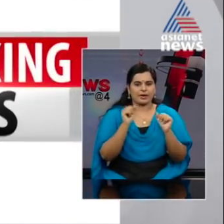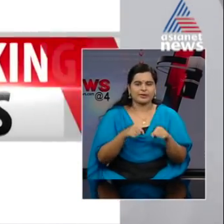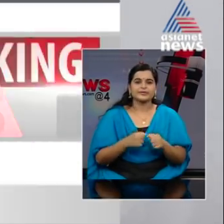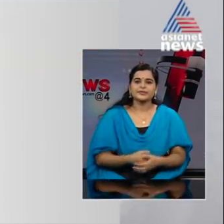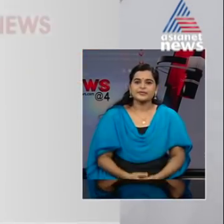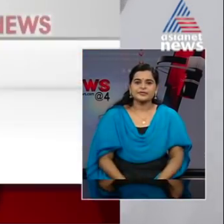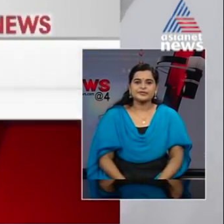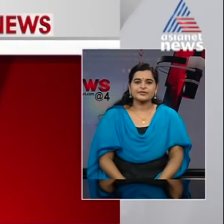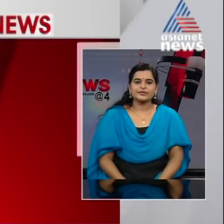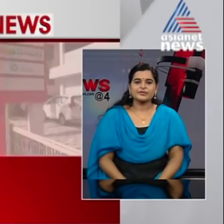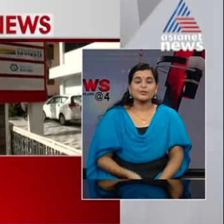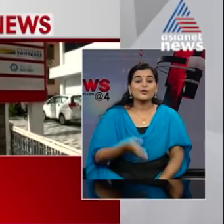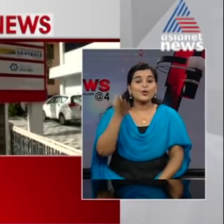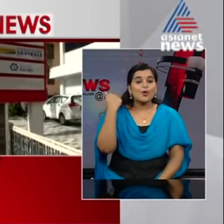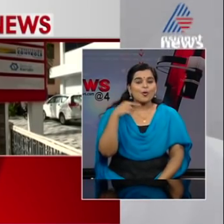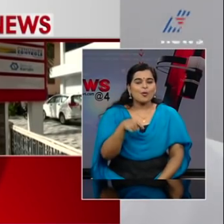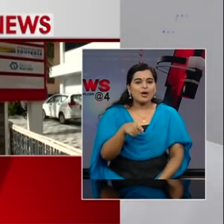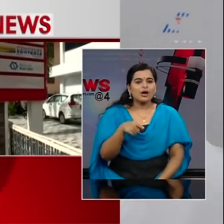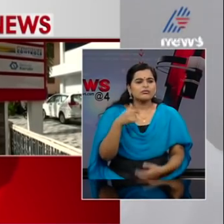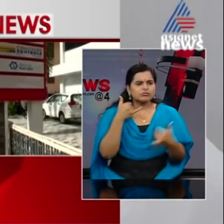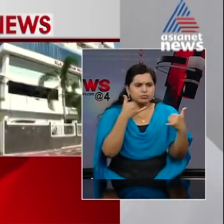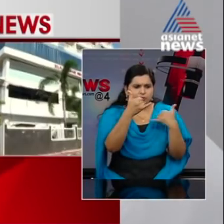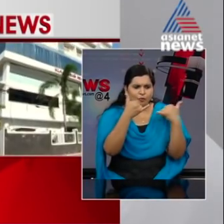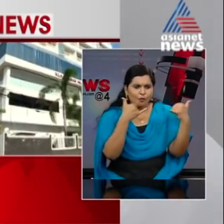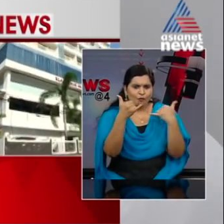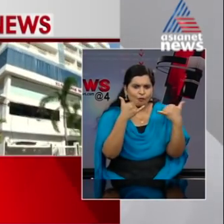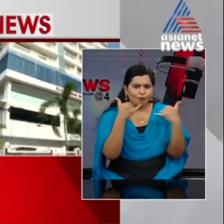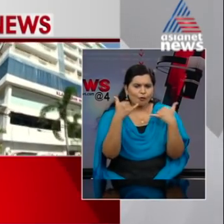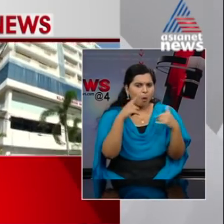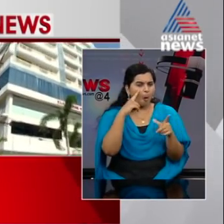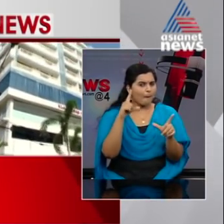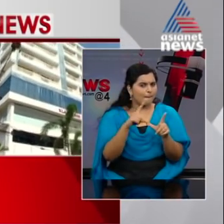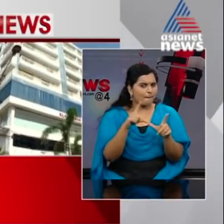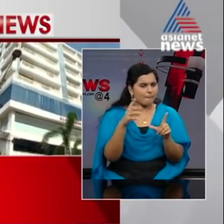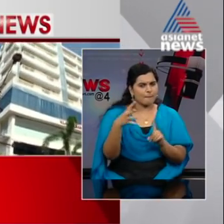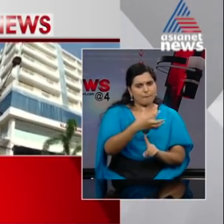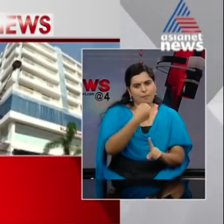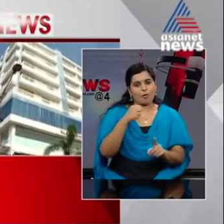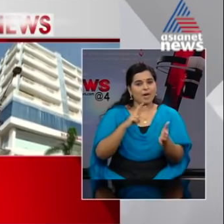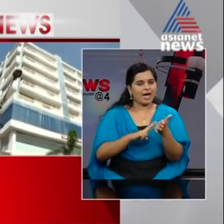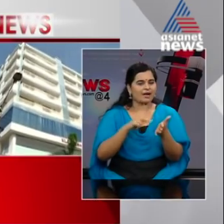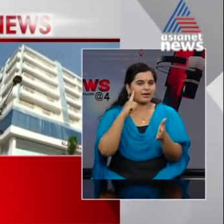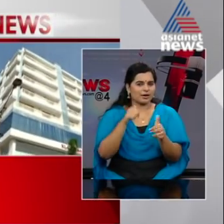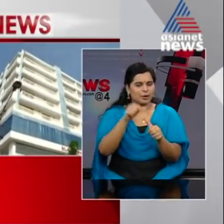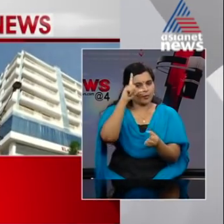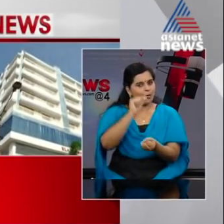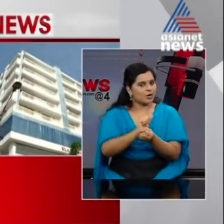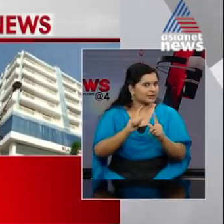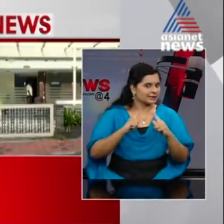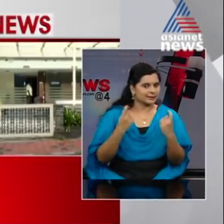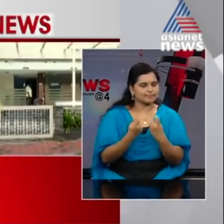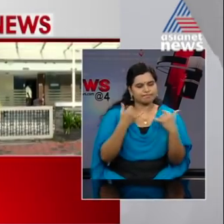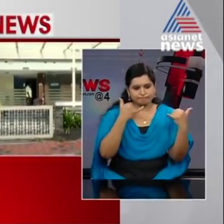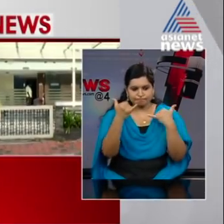ഇവരുമായി സംസാരിച്ചിട്ടുള്ള ജയ്ശങ്കറുമായും അതുപോലെ തന്നെ അരുൺ ബാലചന്ദ്രനുമായും സംസാരിച്ച സുരേഷിന്റെ ഫോണും NIA സംഘം കസ്റ്റഡിയിലെടുത്തു. ഇത് ഈ മൊഴി